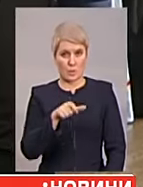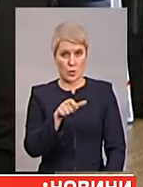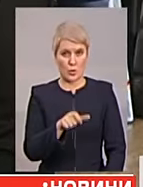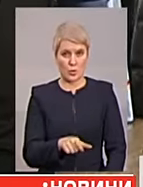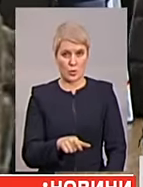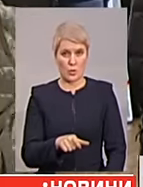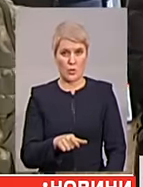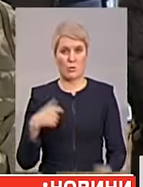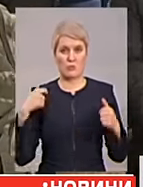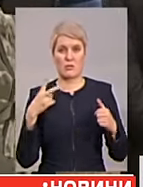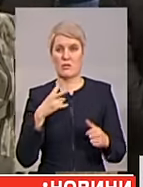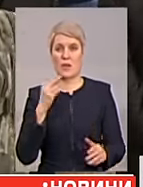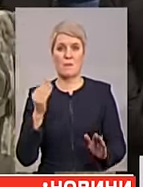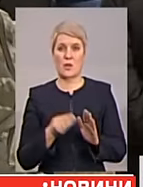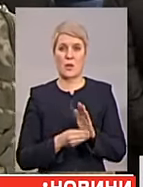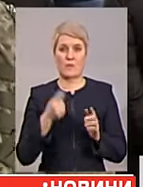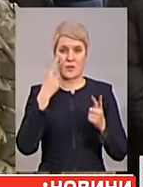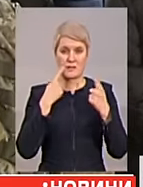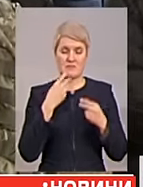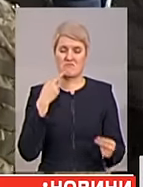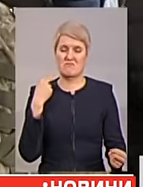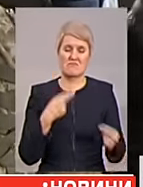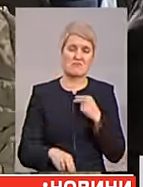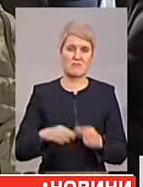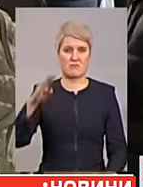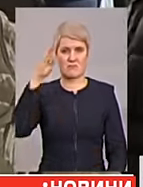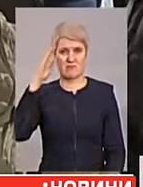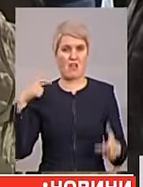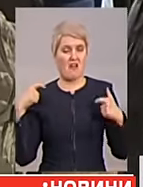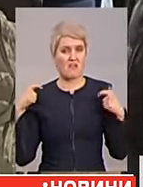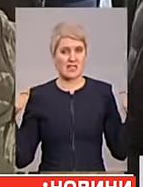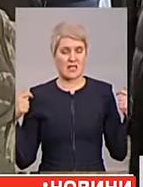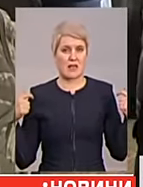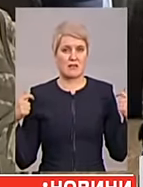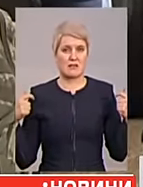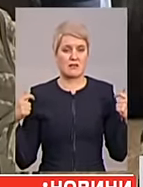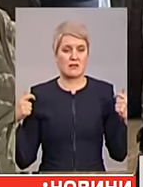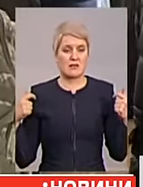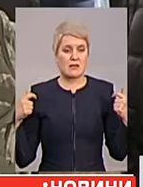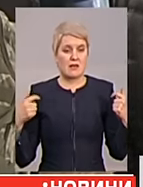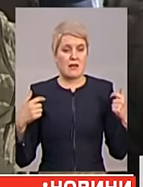був найкращий чоловік офіцер і